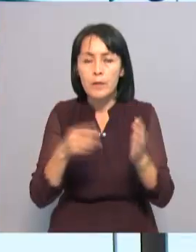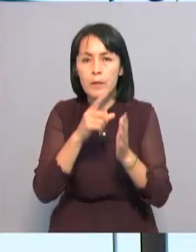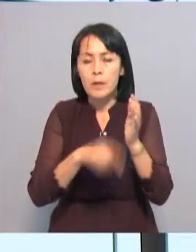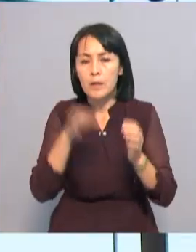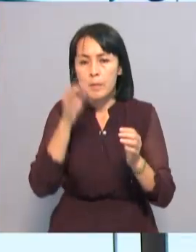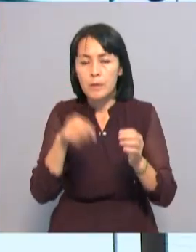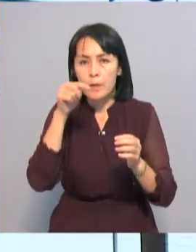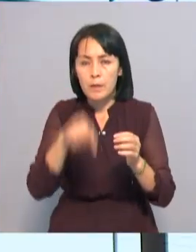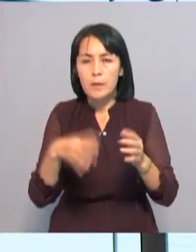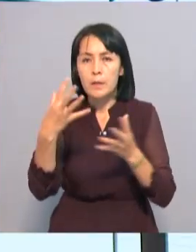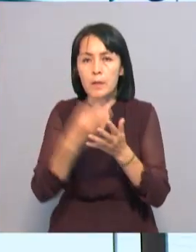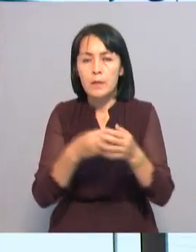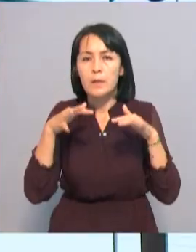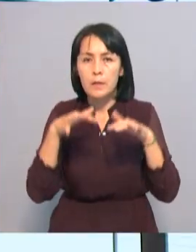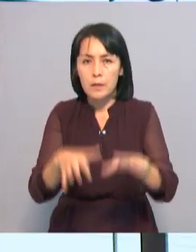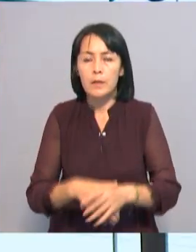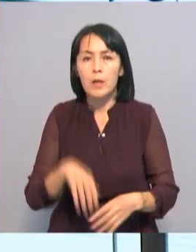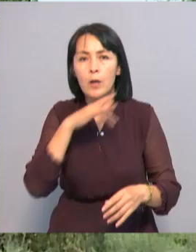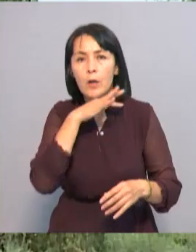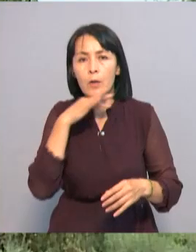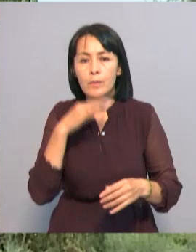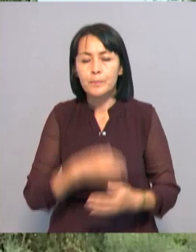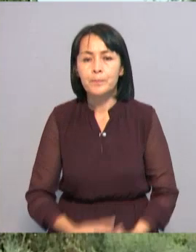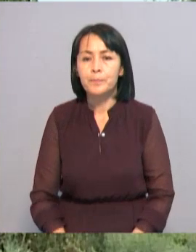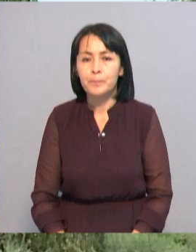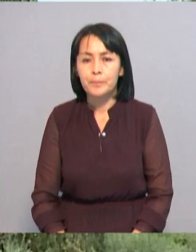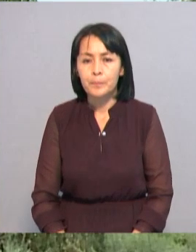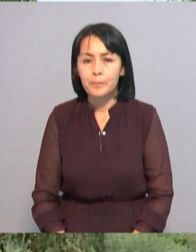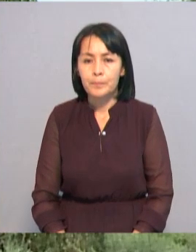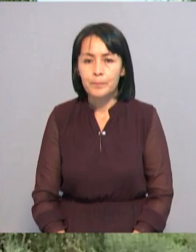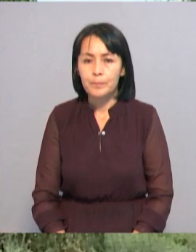70% из них нашли свое решение. Нургиса Абдижалелов, Ербол Махашев, новости.